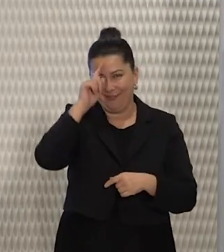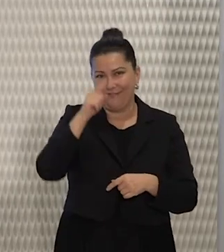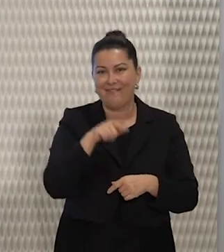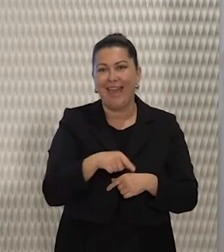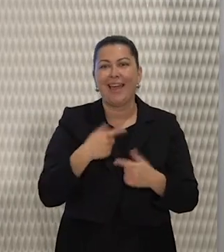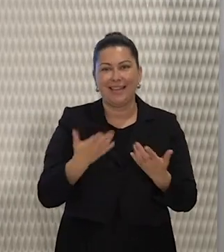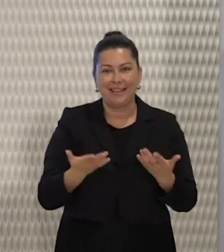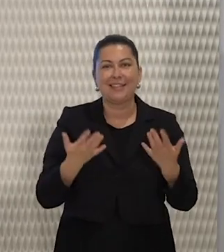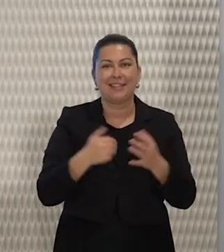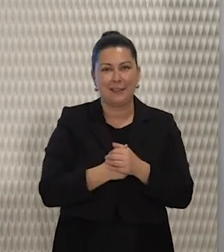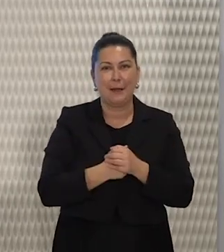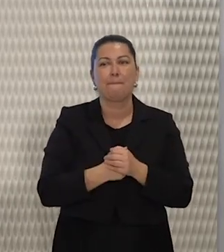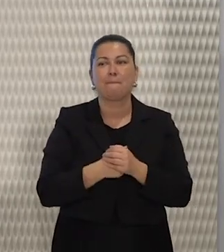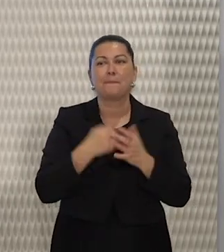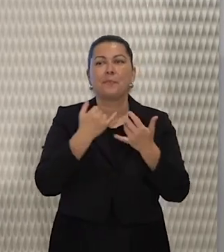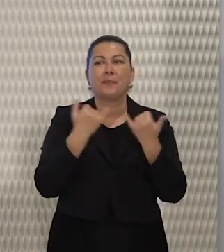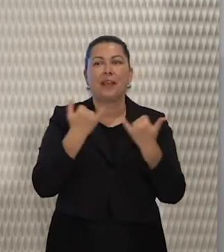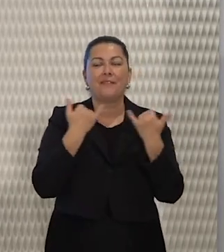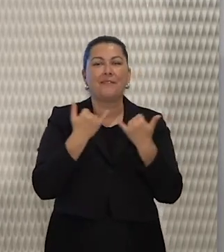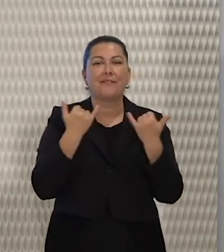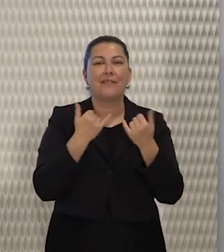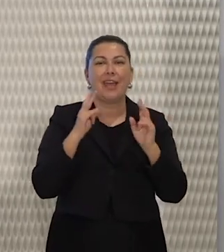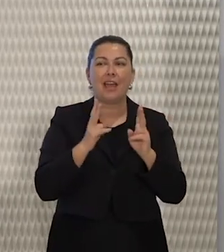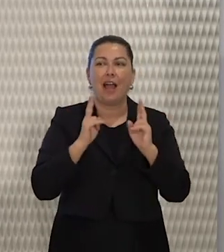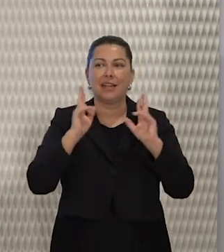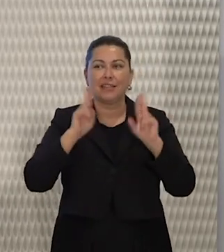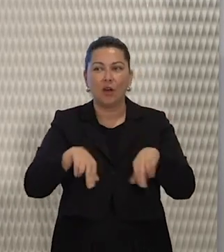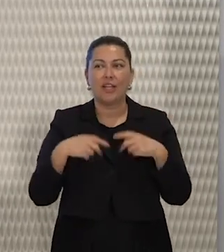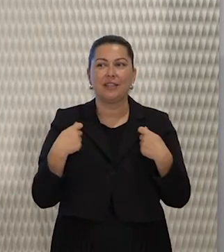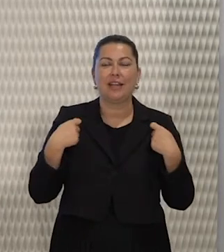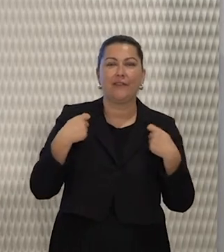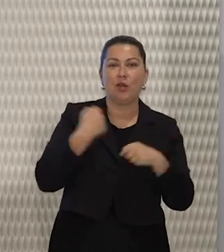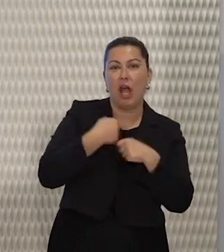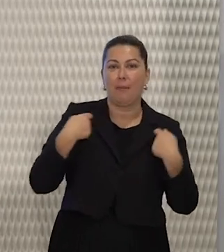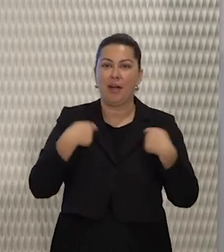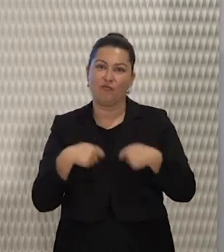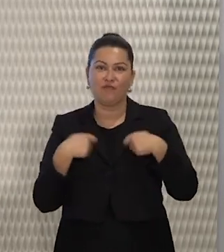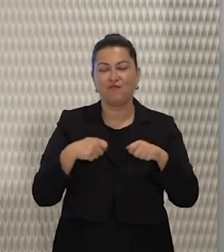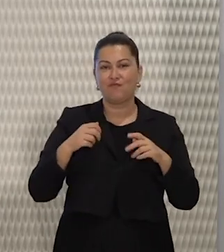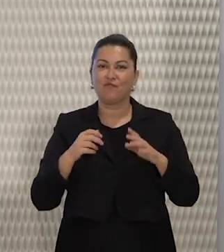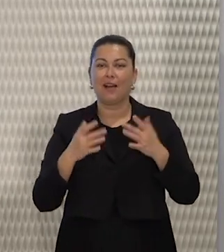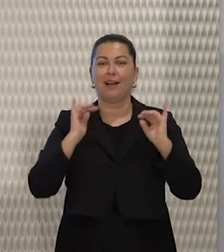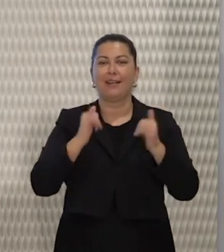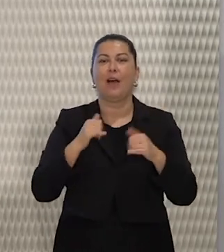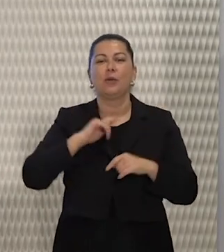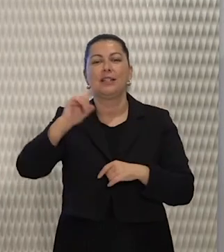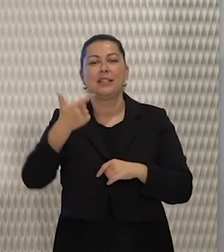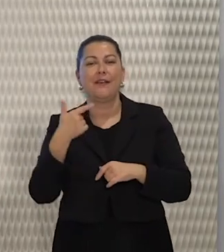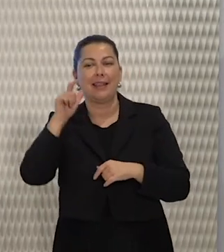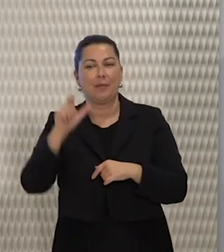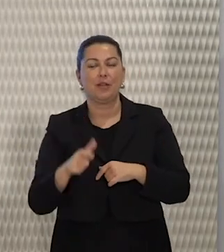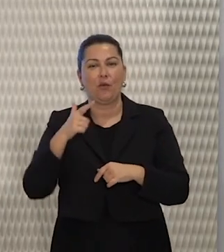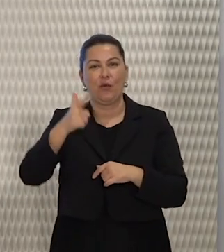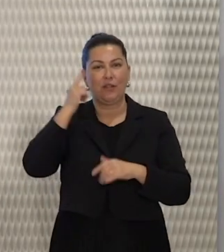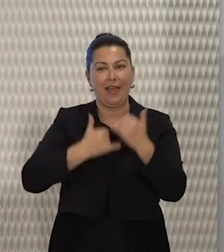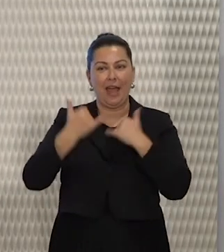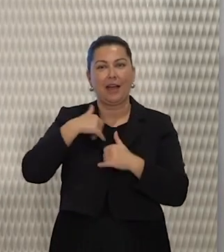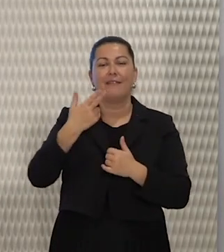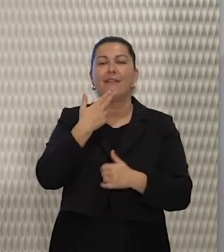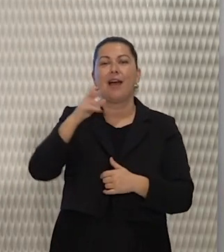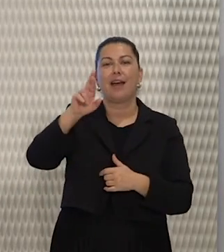quasi, wie man sie so richtig in Schale wirft für die Arbeit. Den zweiten, den wir vor 2 Jahren aufgenommen haben, ist der